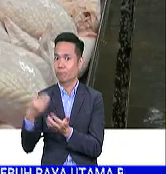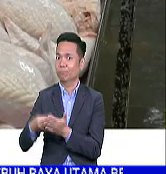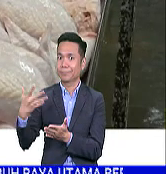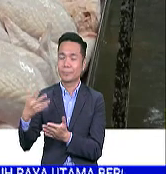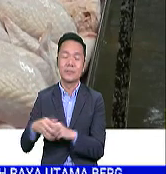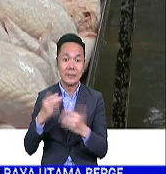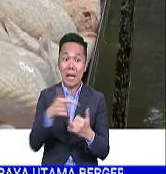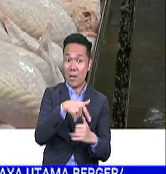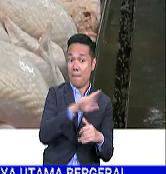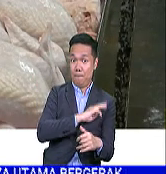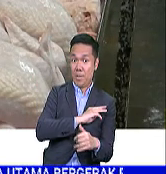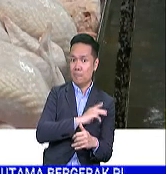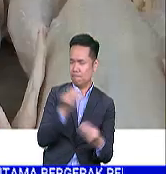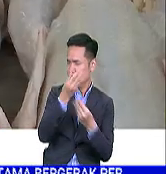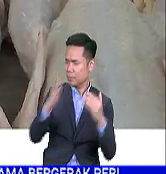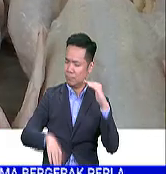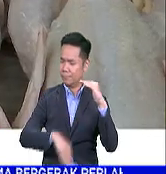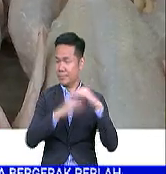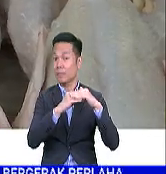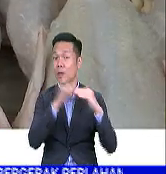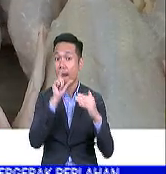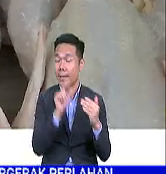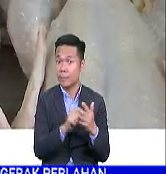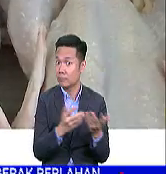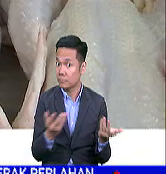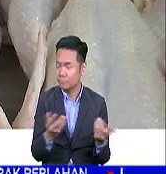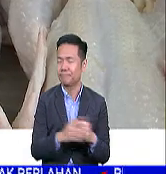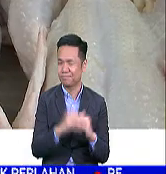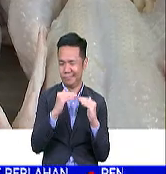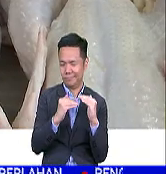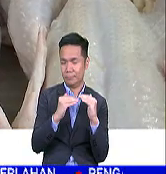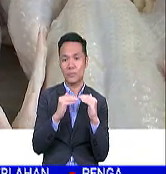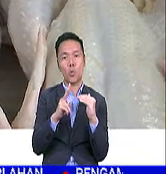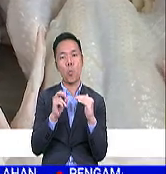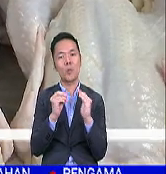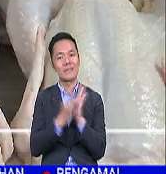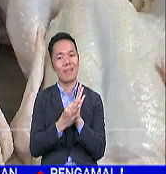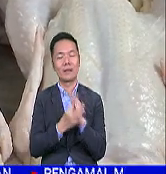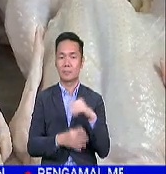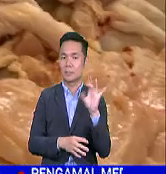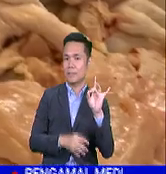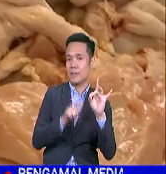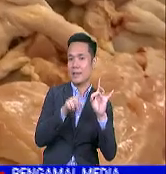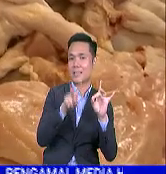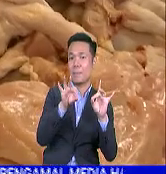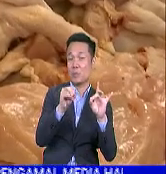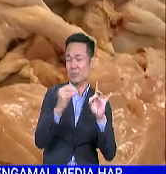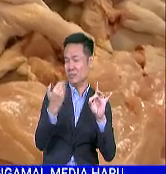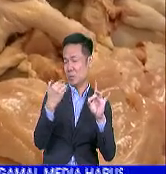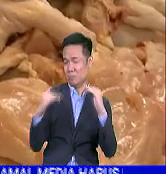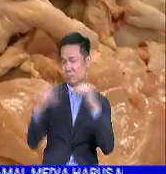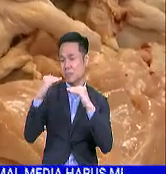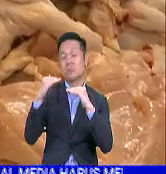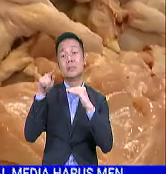Menteri mengumumkan harga runcit maksimum bagi ayam standard dikurangkan sebanyak 20 sen kepada RM8.90 daripada harga